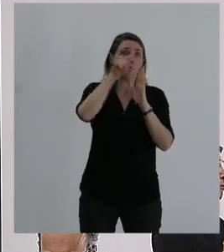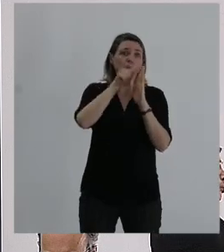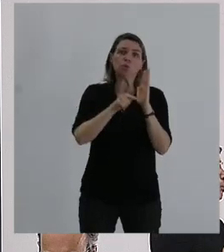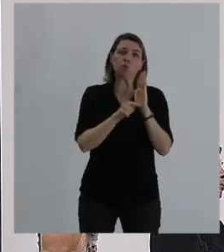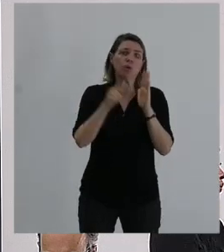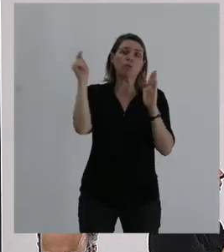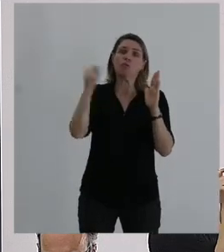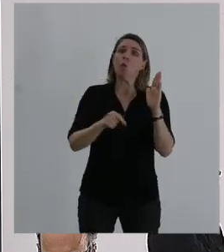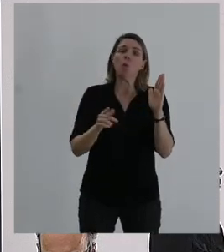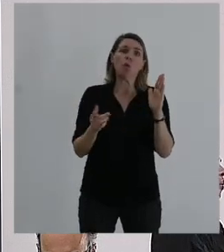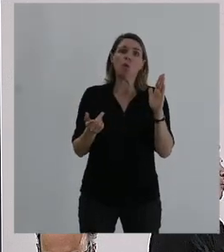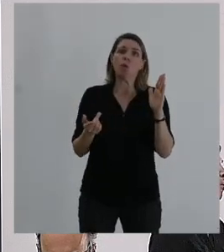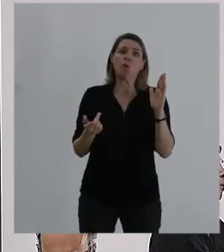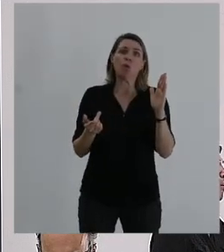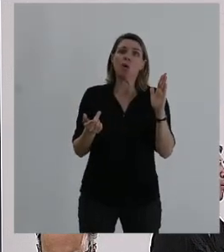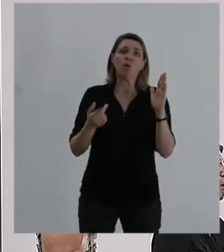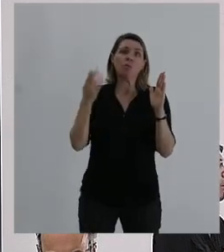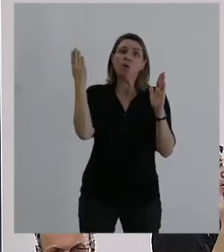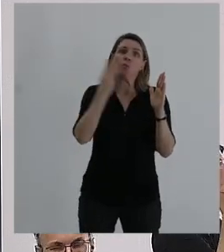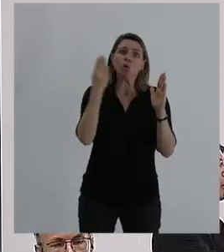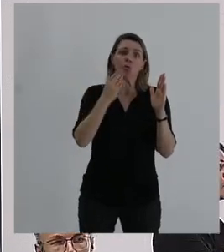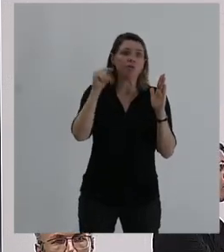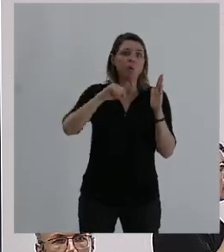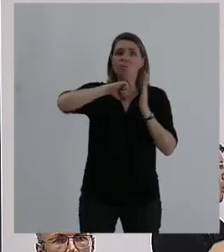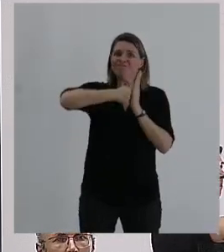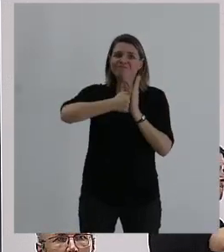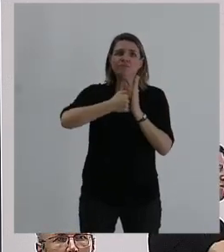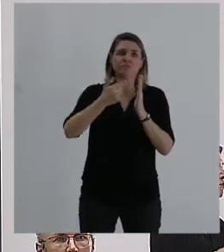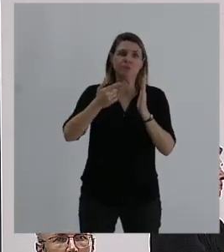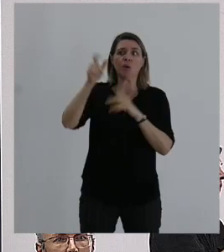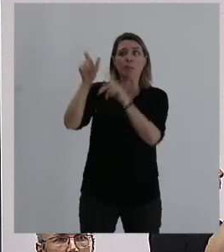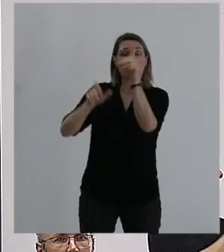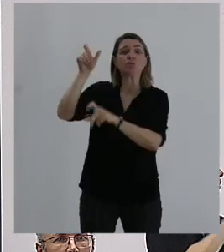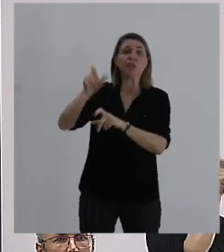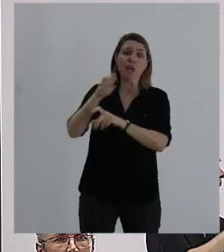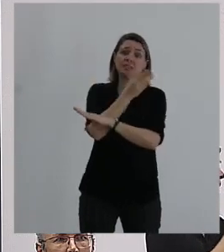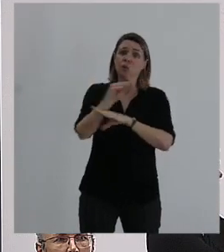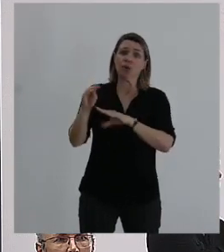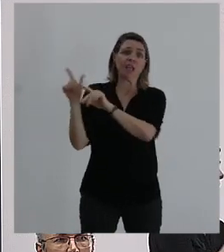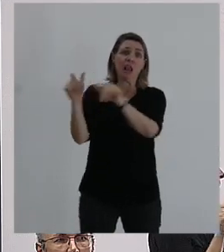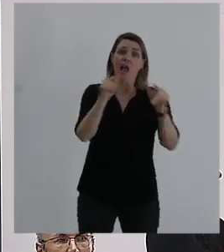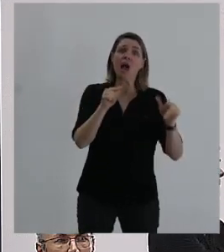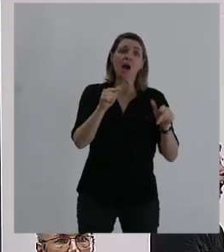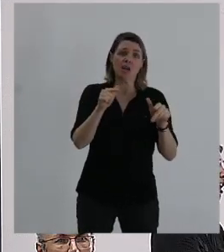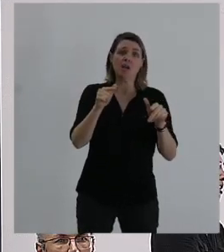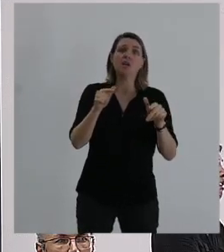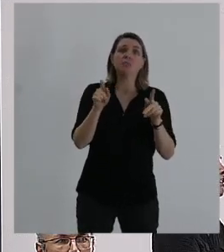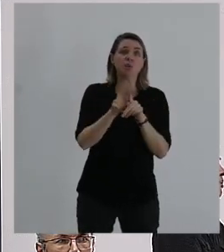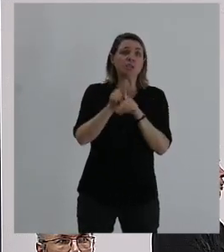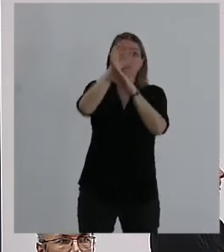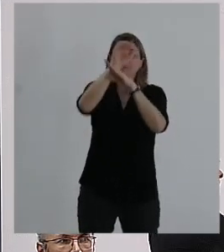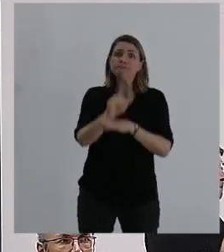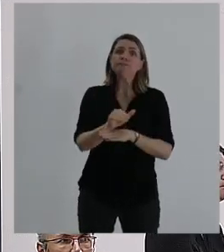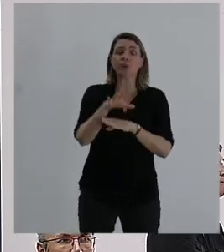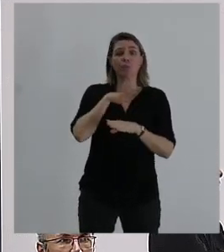peut prendre qui est nécessaire, c'est de renforcer la présence du personnel qui s'occupe de la sécurité et la sûreté sur le place. Nous avons